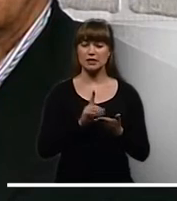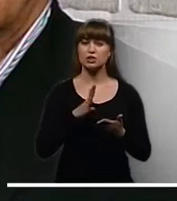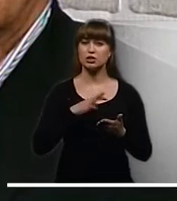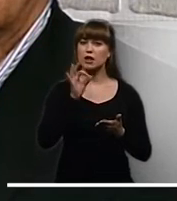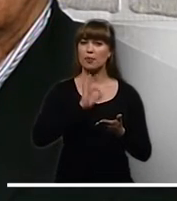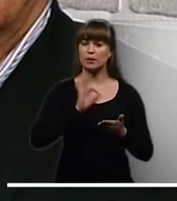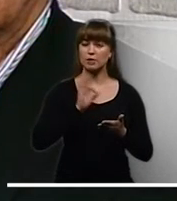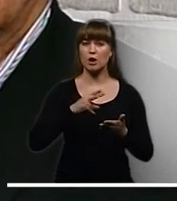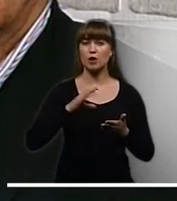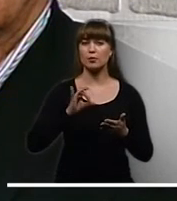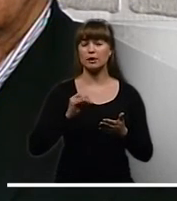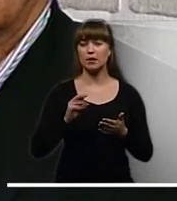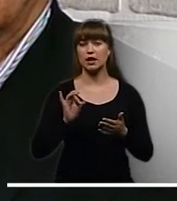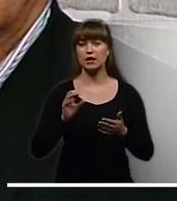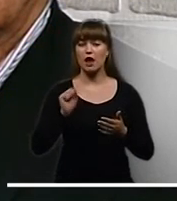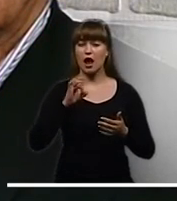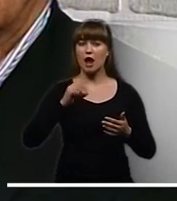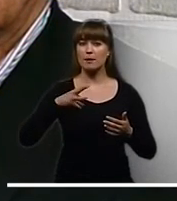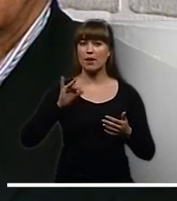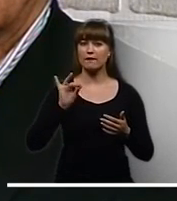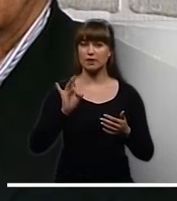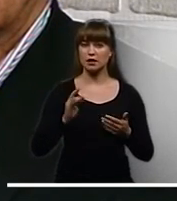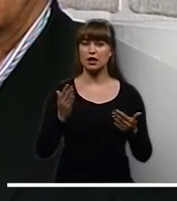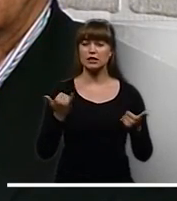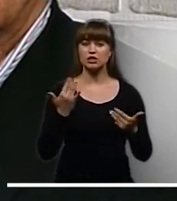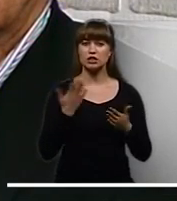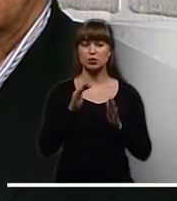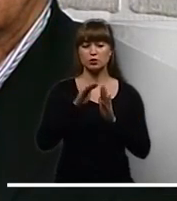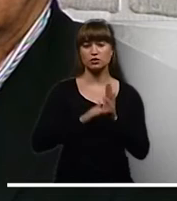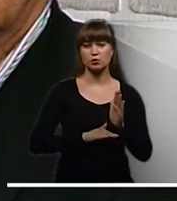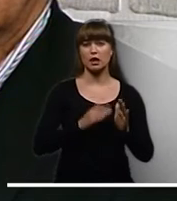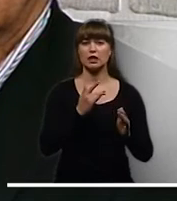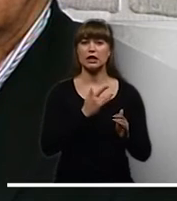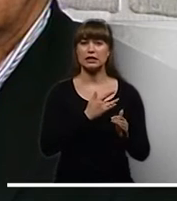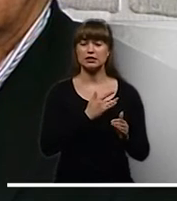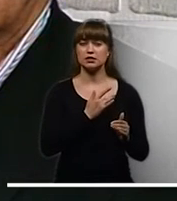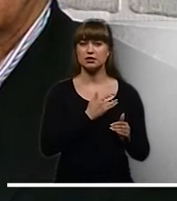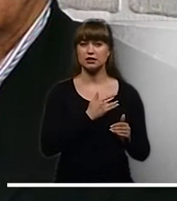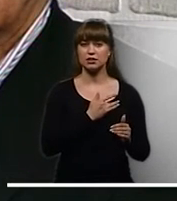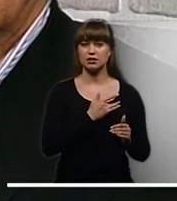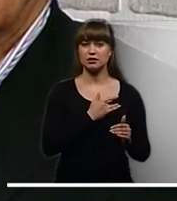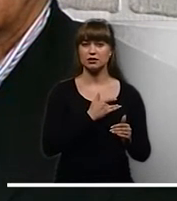Значит, я принимаю препарат Армазин сейчас, который усугубляет сердечное.